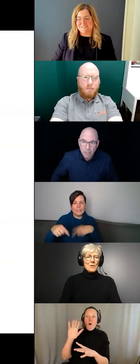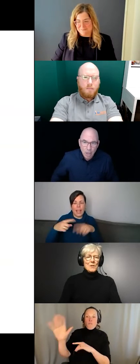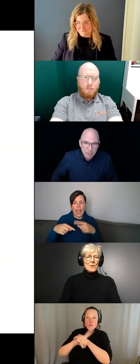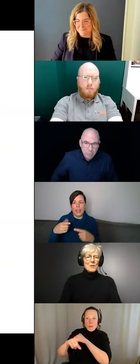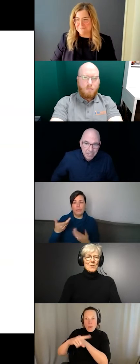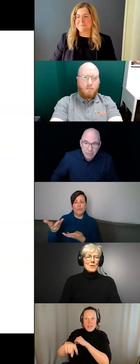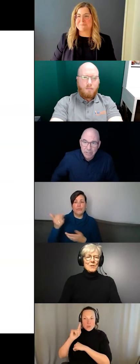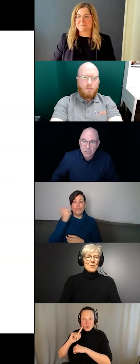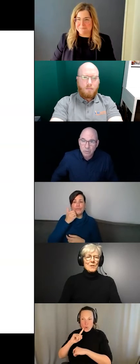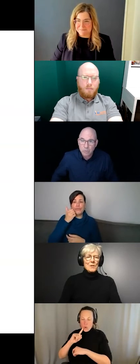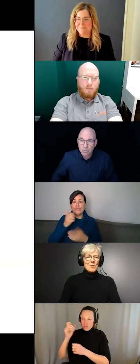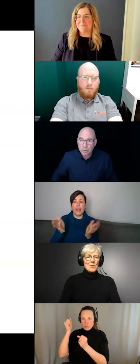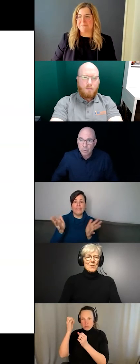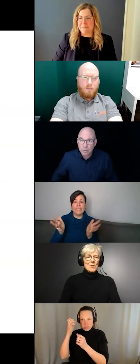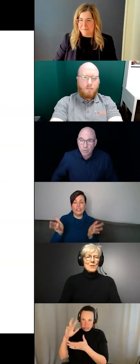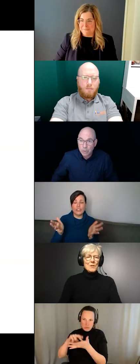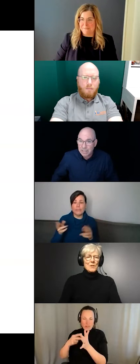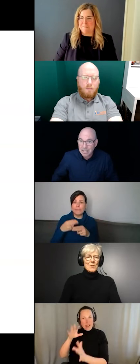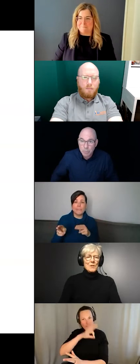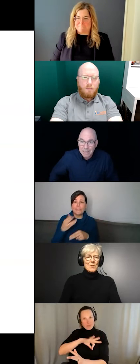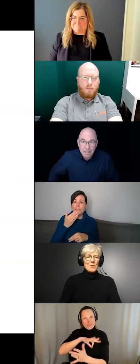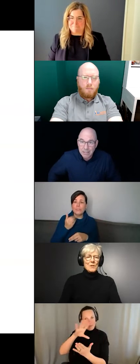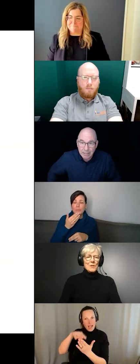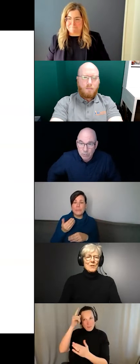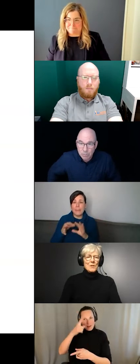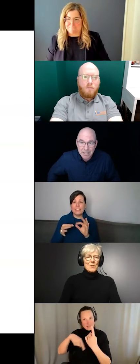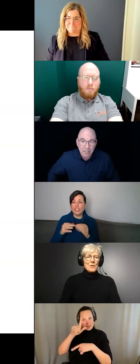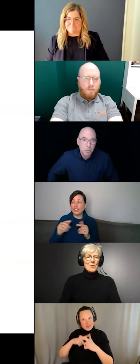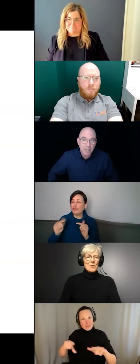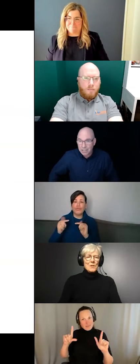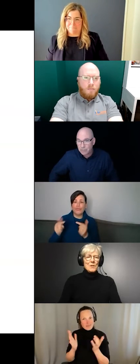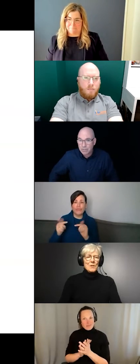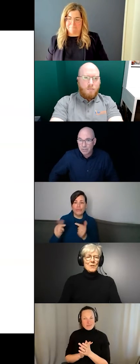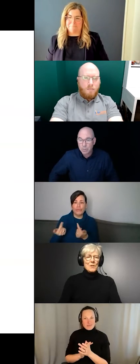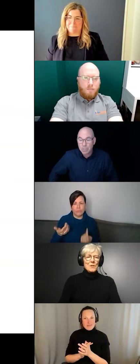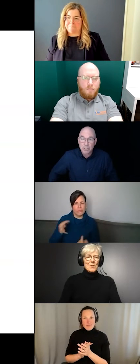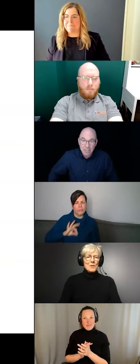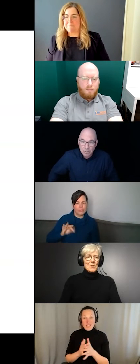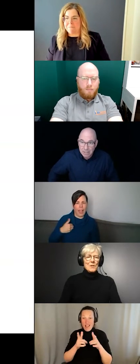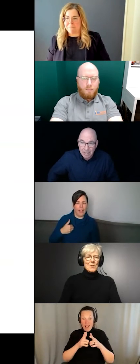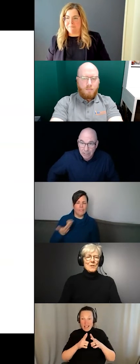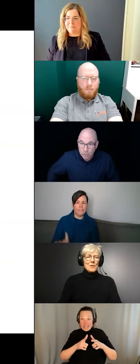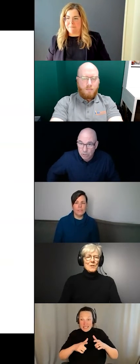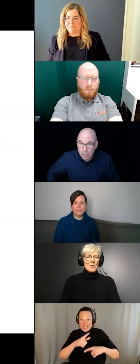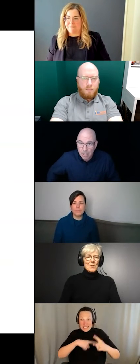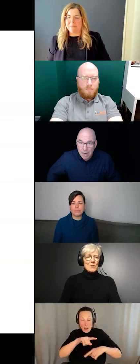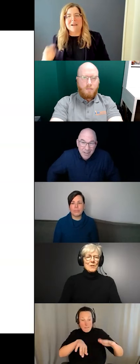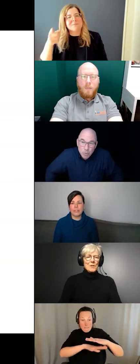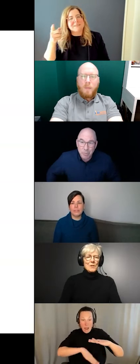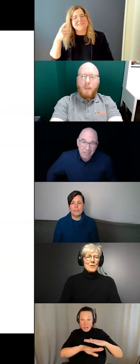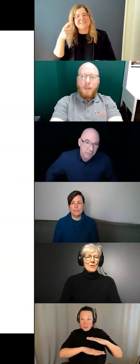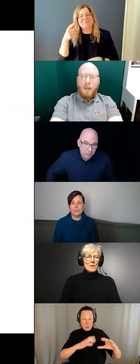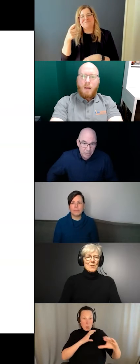vos co-ouvriers, vos employés. Il y a beaucoup de bienfaits dans l'apprentissage même de les langages